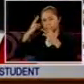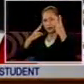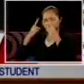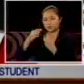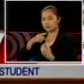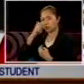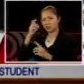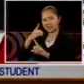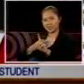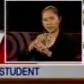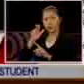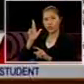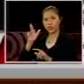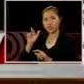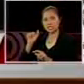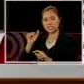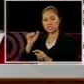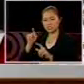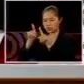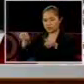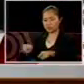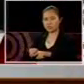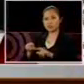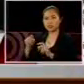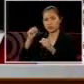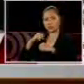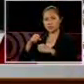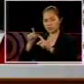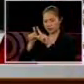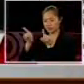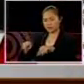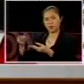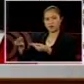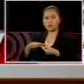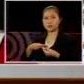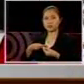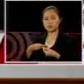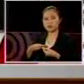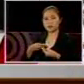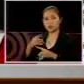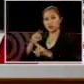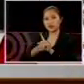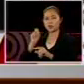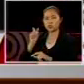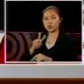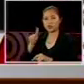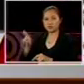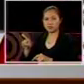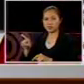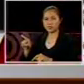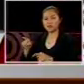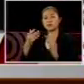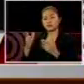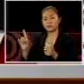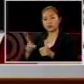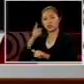December 13 pong resolution na ito at yung mga dissenting opinions na tanggap lang ho namin ito December 21. At sa